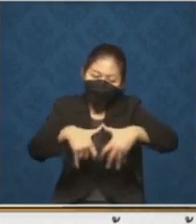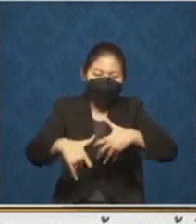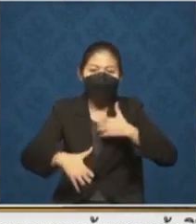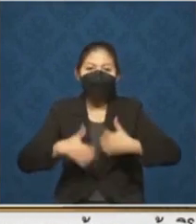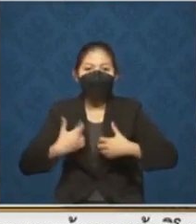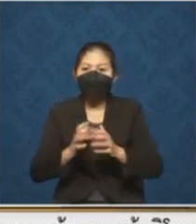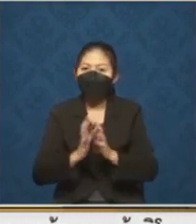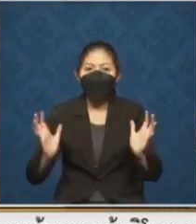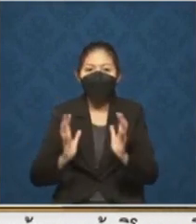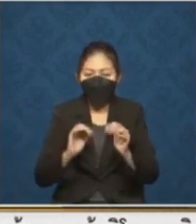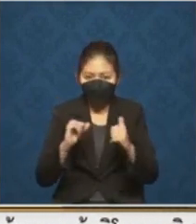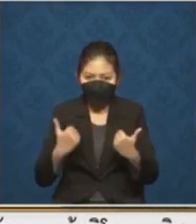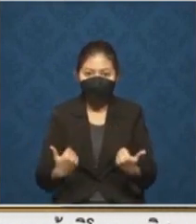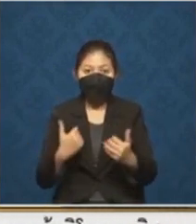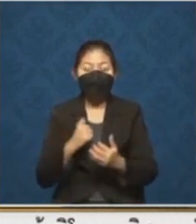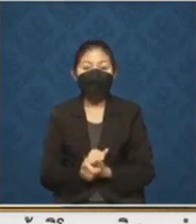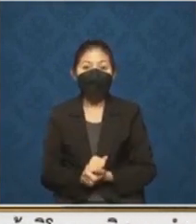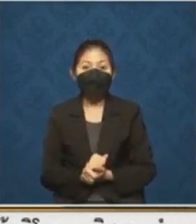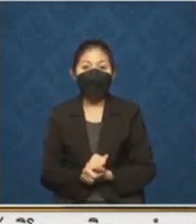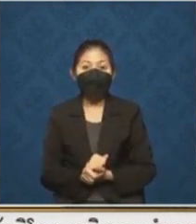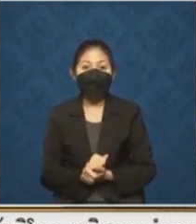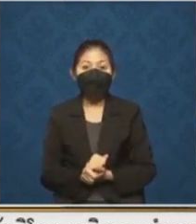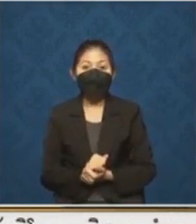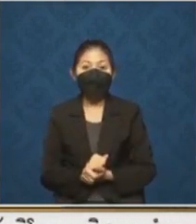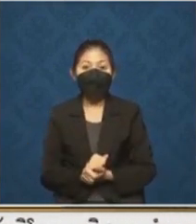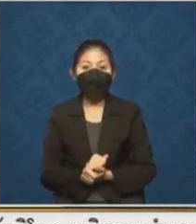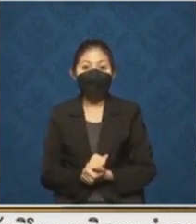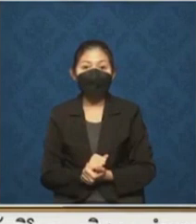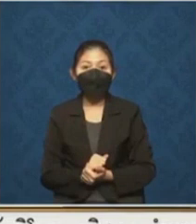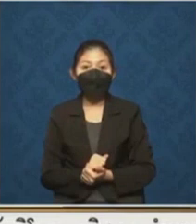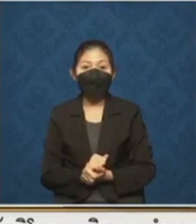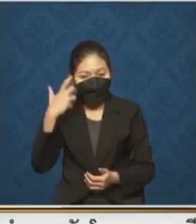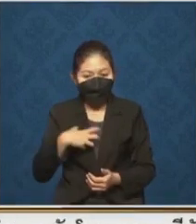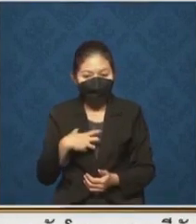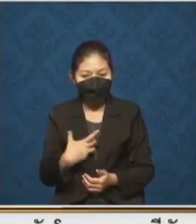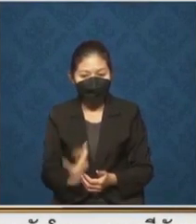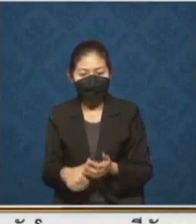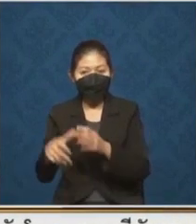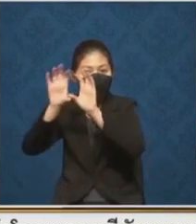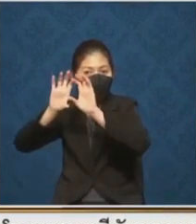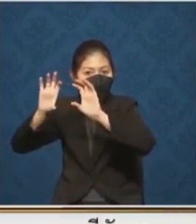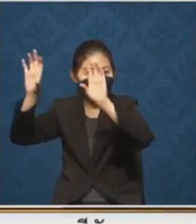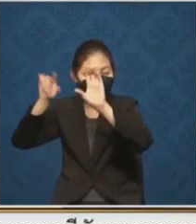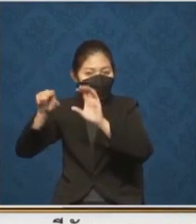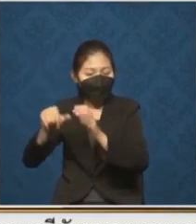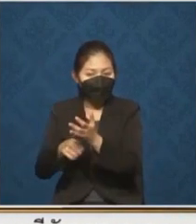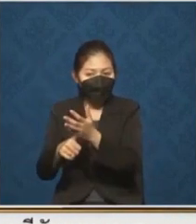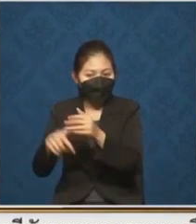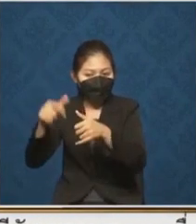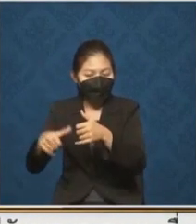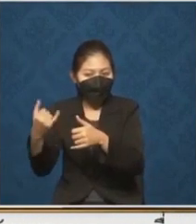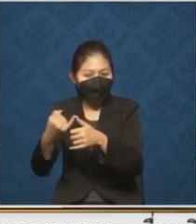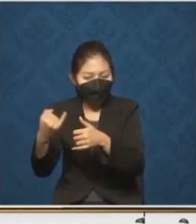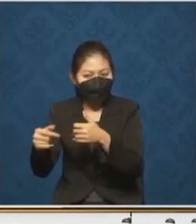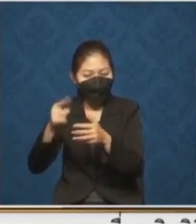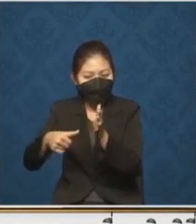แล้วก็เราจะเห็นได้ว่าในสิ่งที่อยากหิบข้อบกพ่องของรัฐบาลมาสัท้นหนึ่งที่จะช